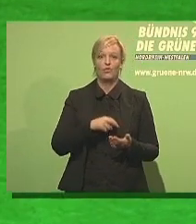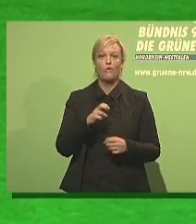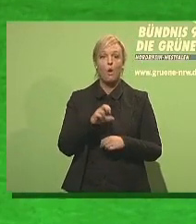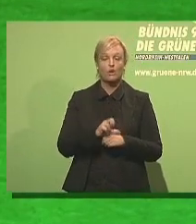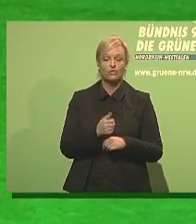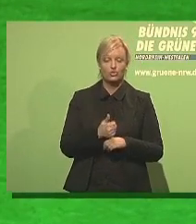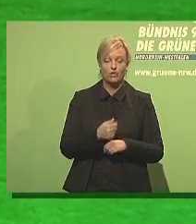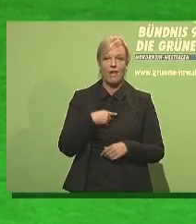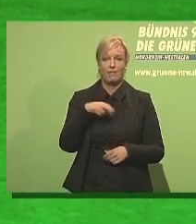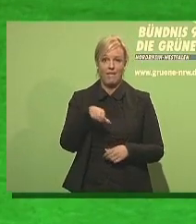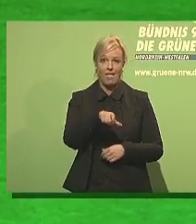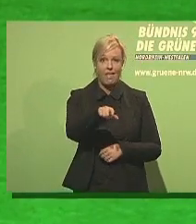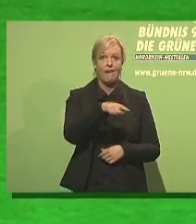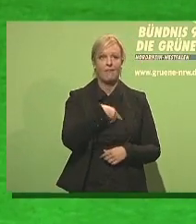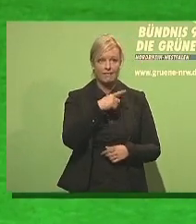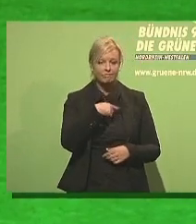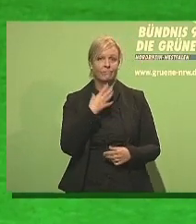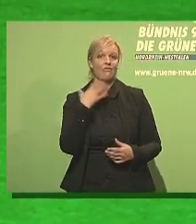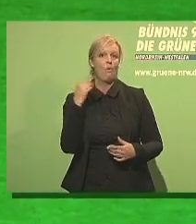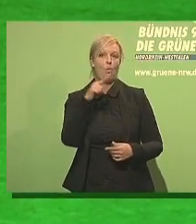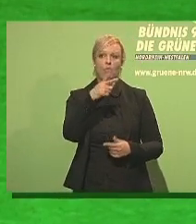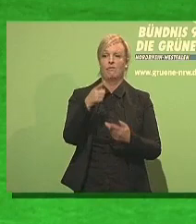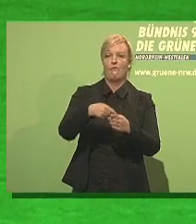Bundesebene auch einfordert.